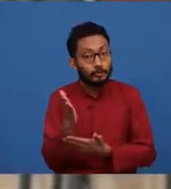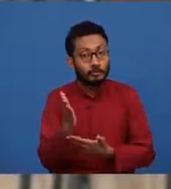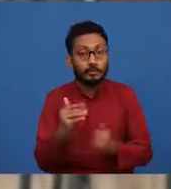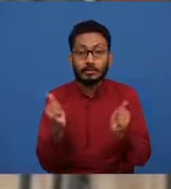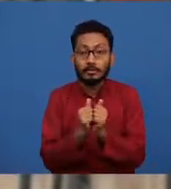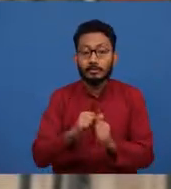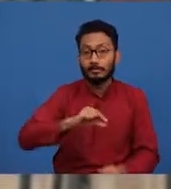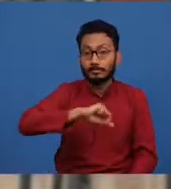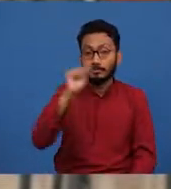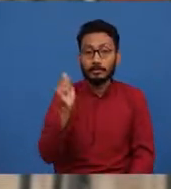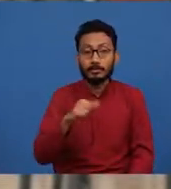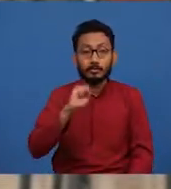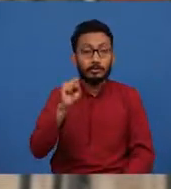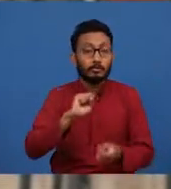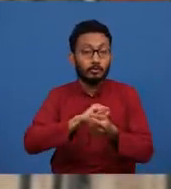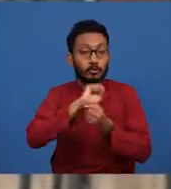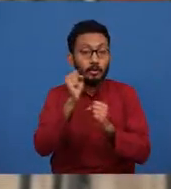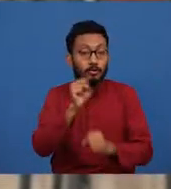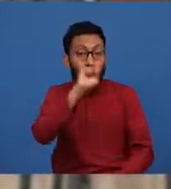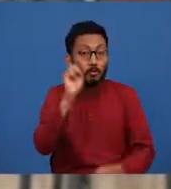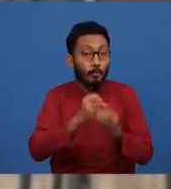soalan yang ketiga.